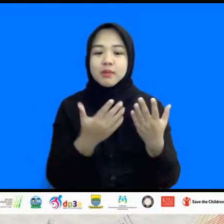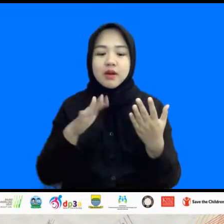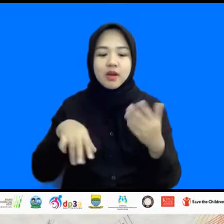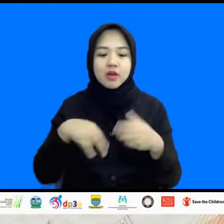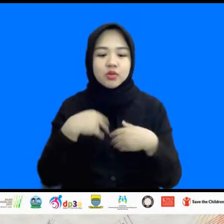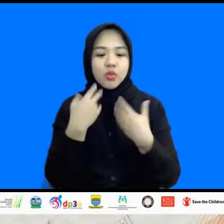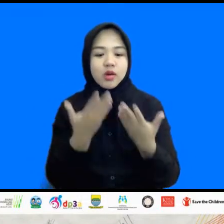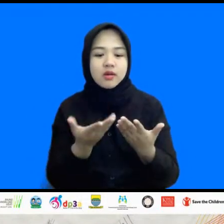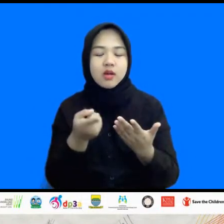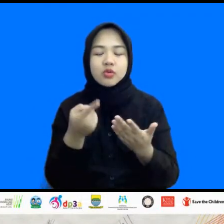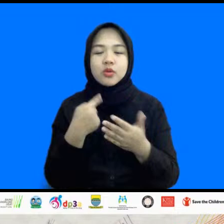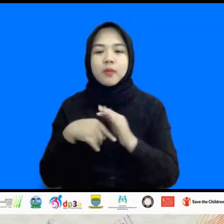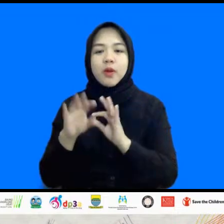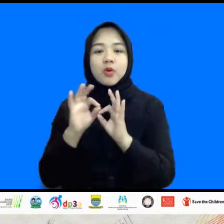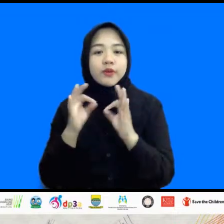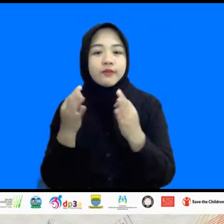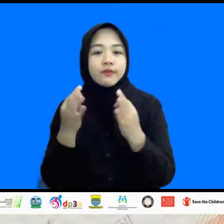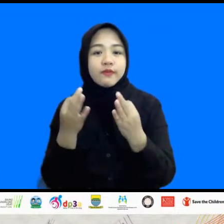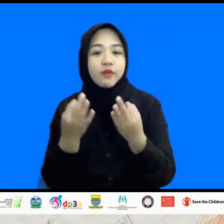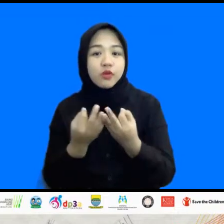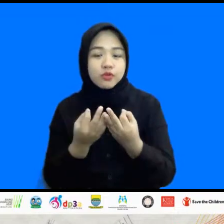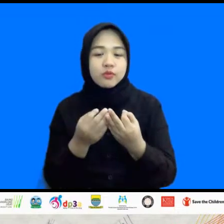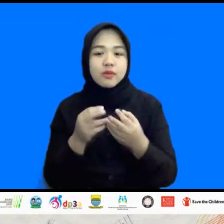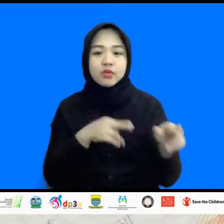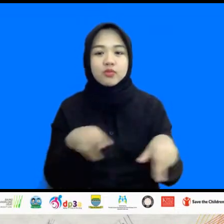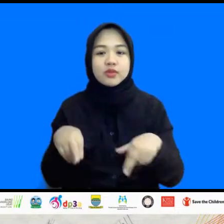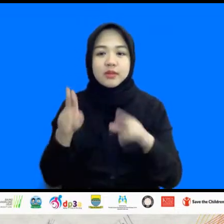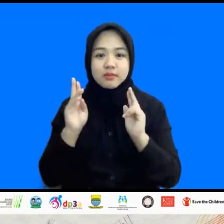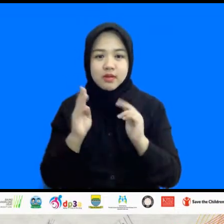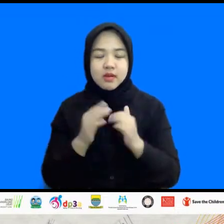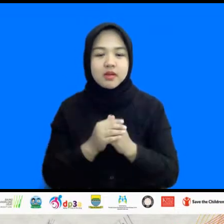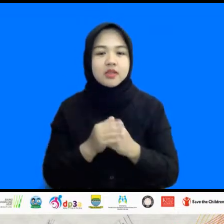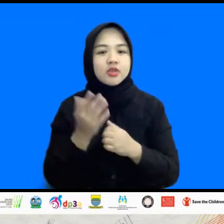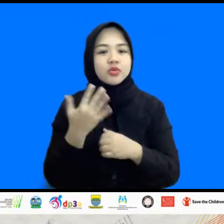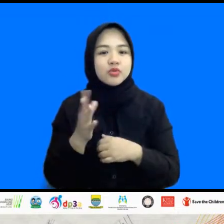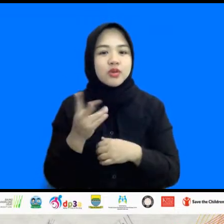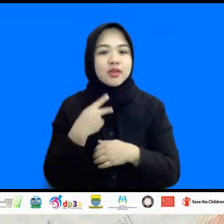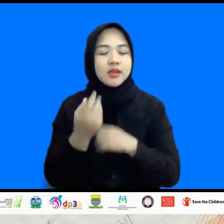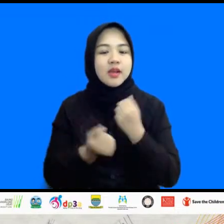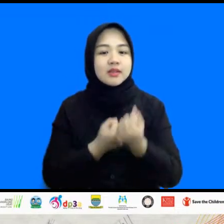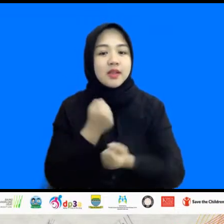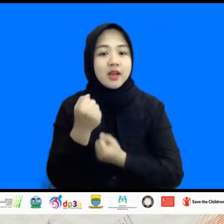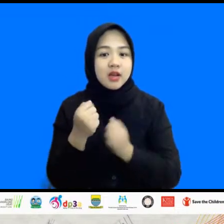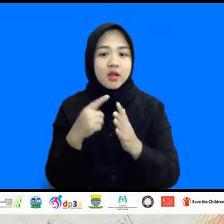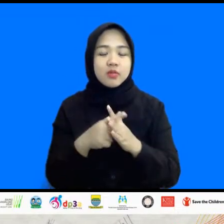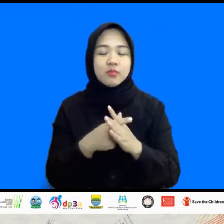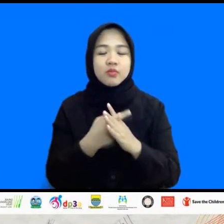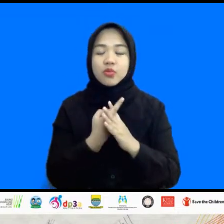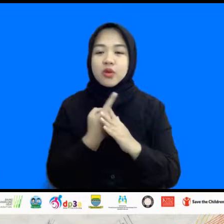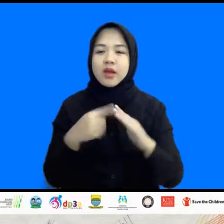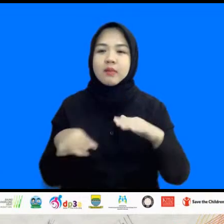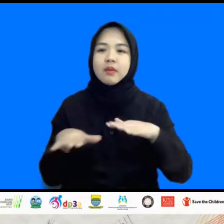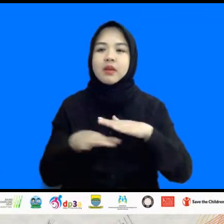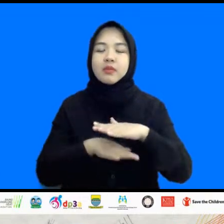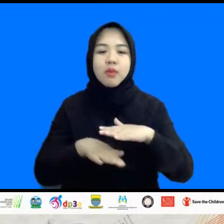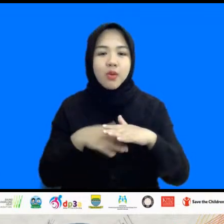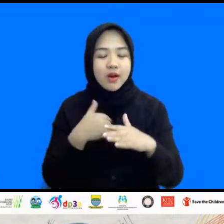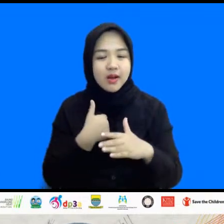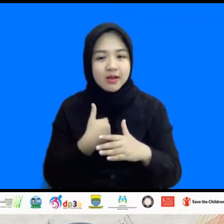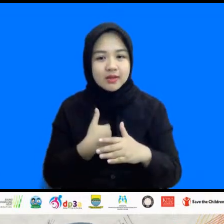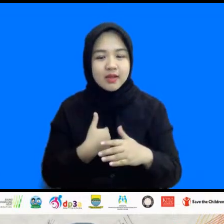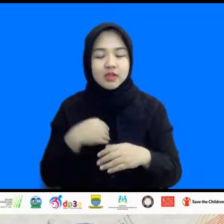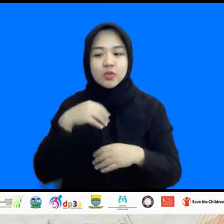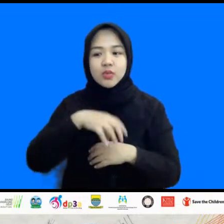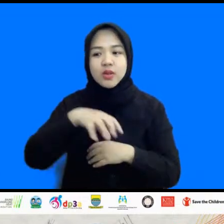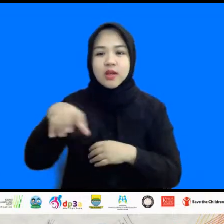itu melalui forum, terutama Musrenbang ya, yang sudah kita laksanakan dari mulai level yang paling bawah, ada di